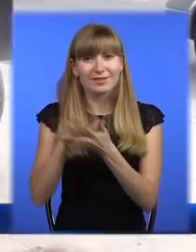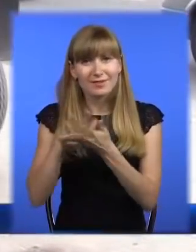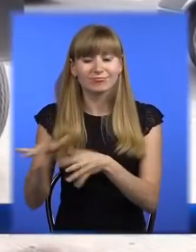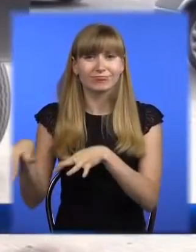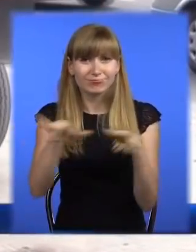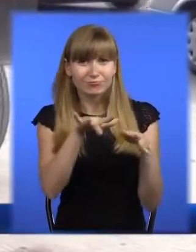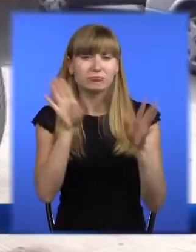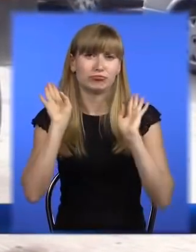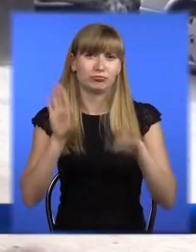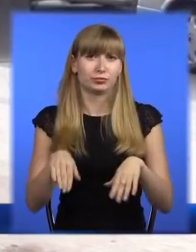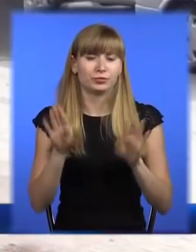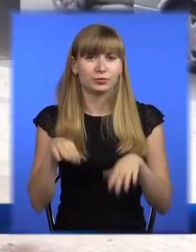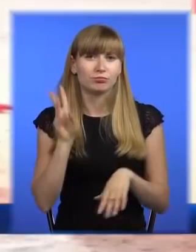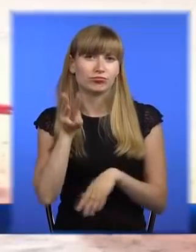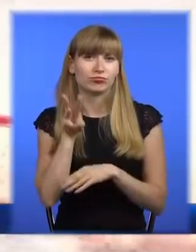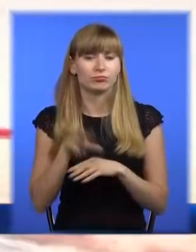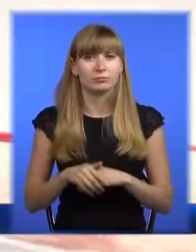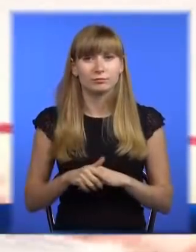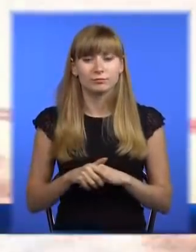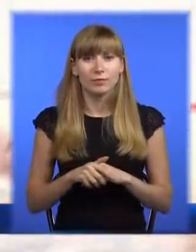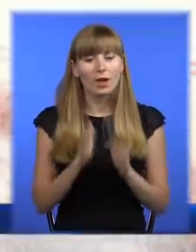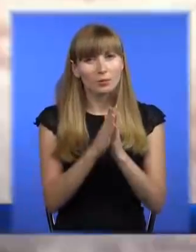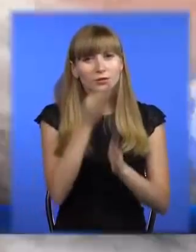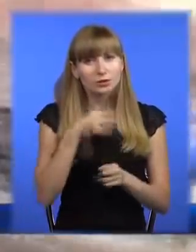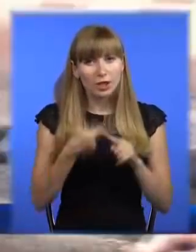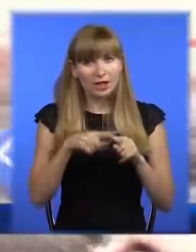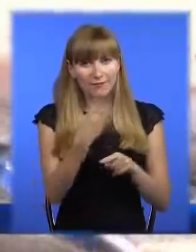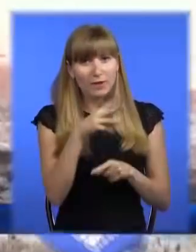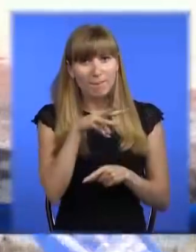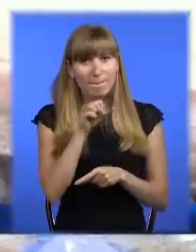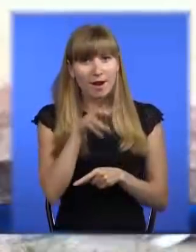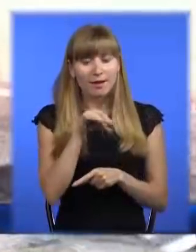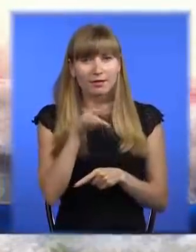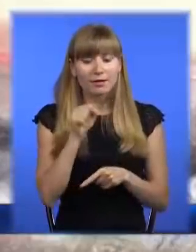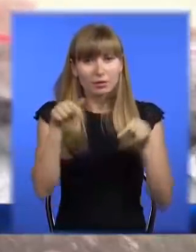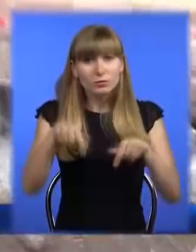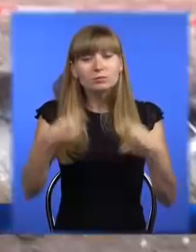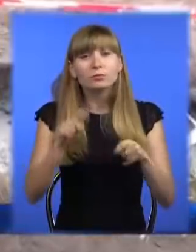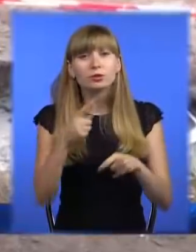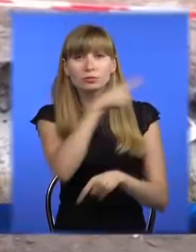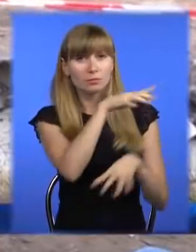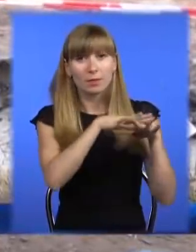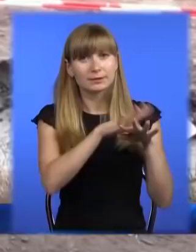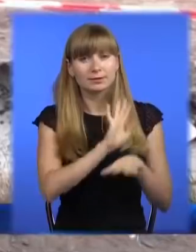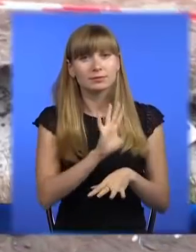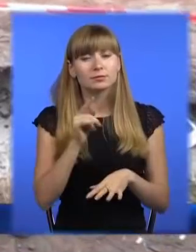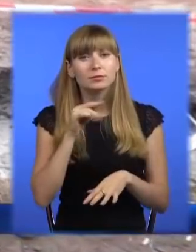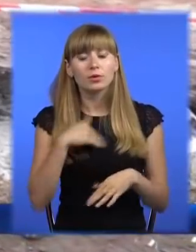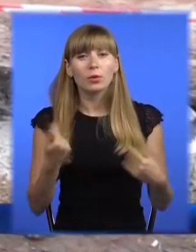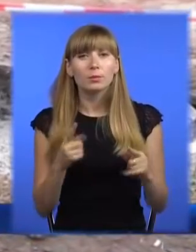ремонтують всього-навсього в декількох метрах від них. Доброго дня. Скажіть, а це ваша малина? Так. А чого торгуєте тут, а не на